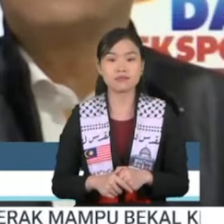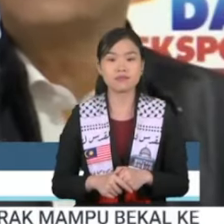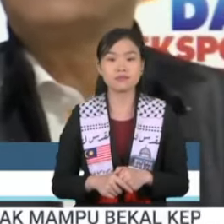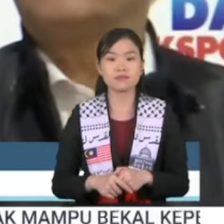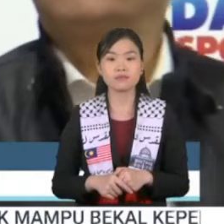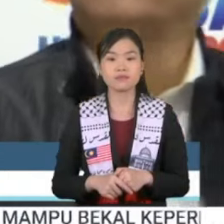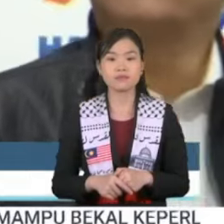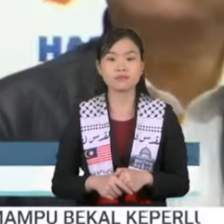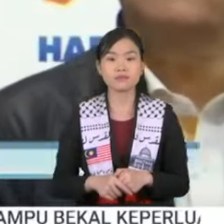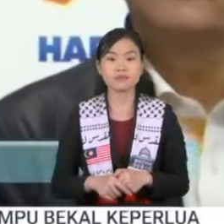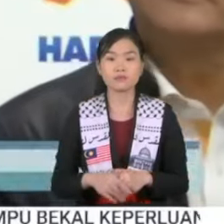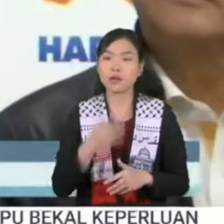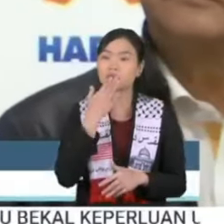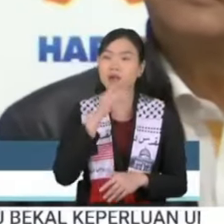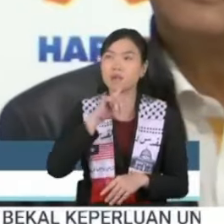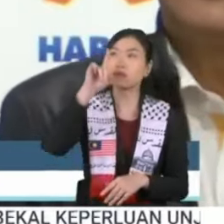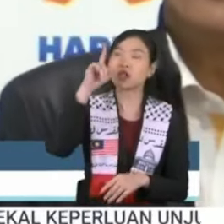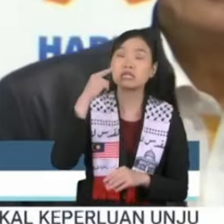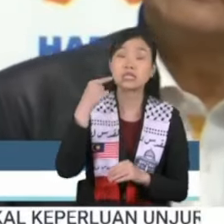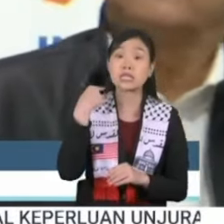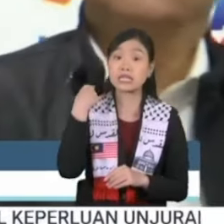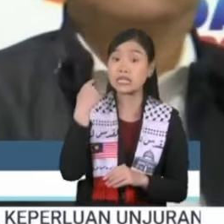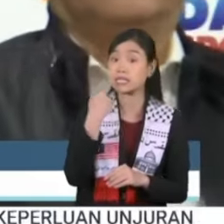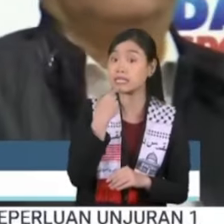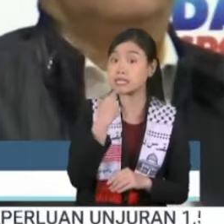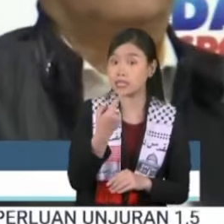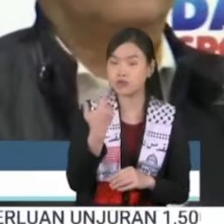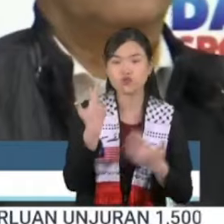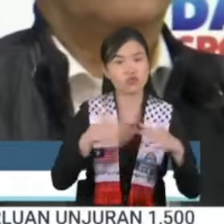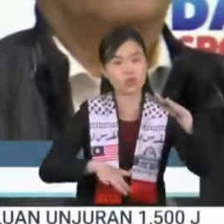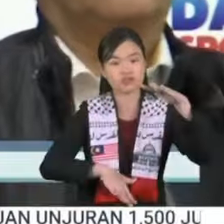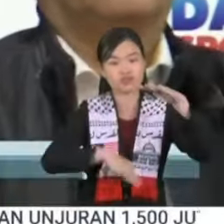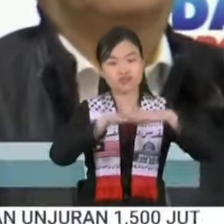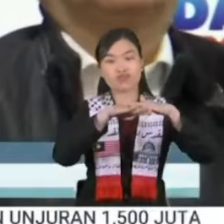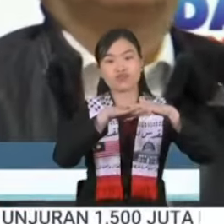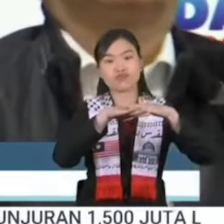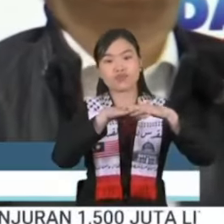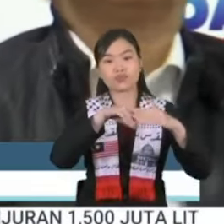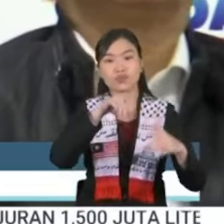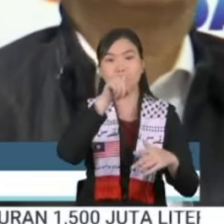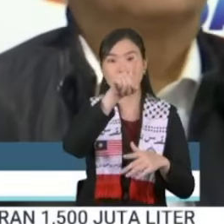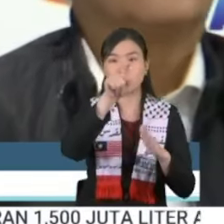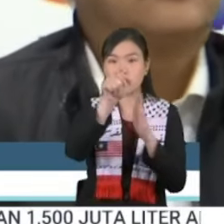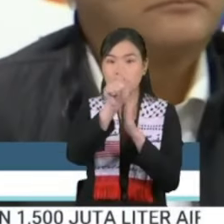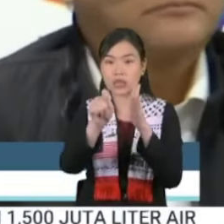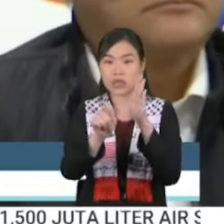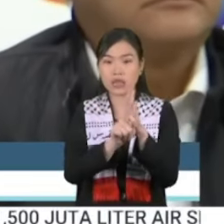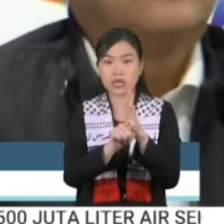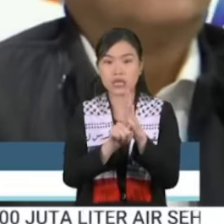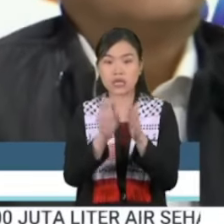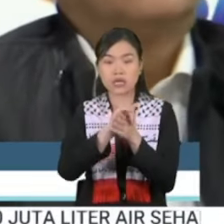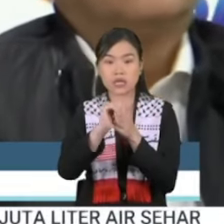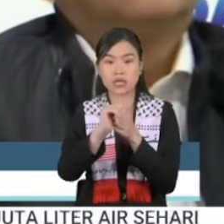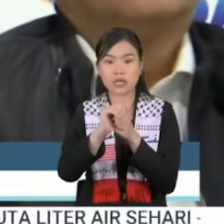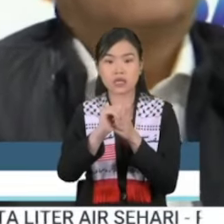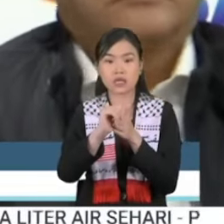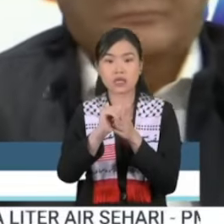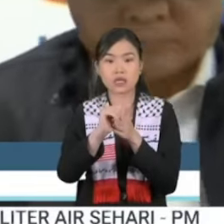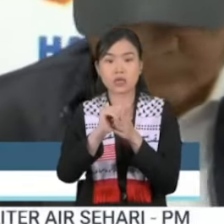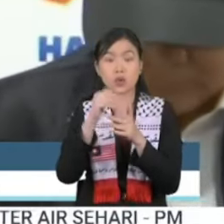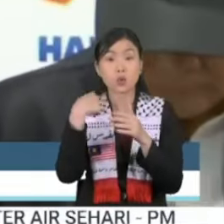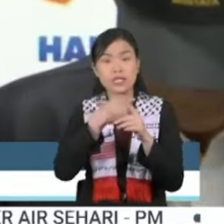Dan alhamdulillah, saya sebagaimana yang saya sebut tadi, kita dah mencapai sasaran 1 trilion kita capai setelah